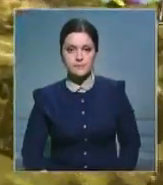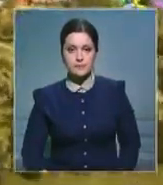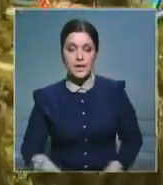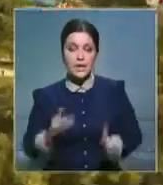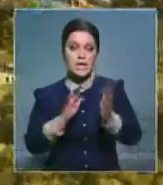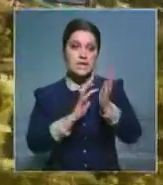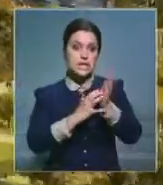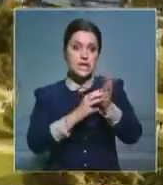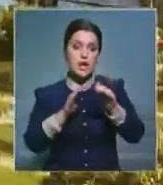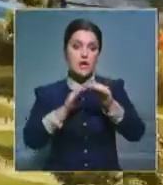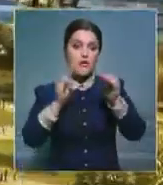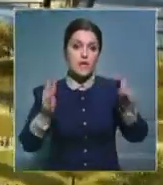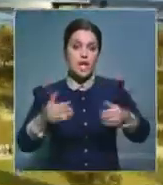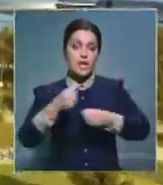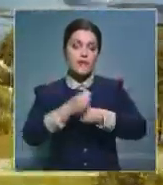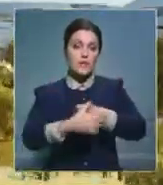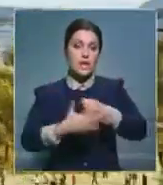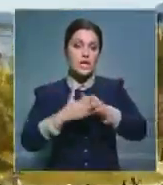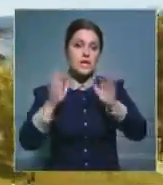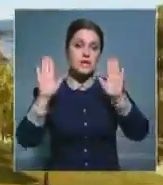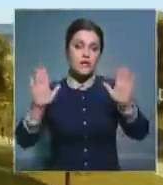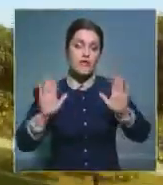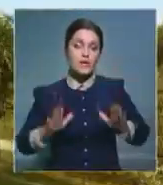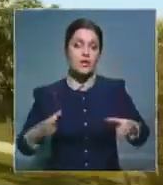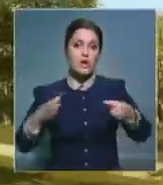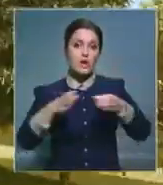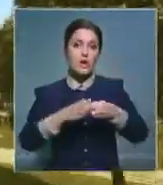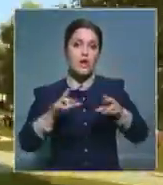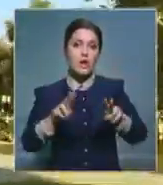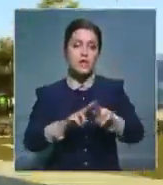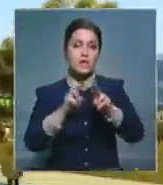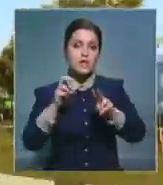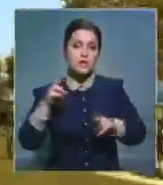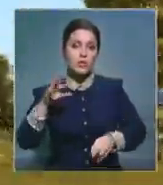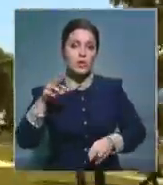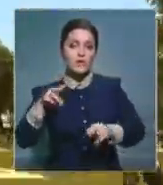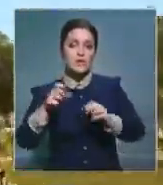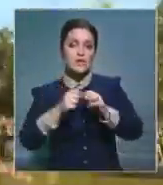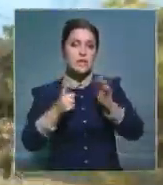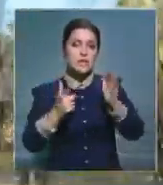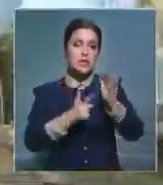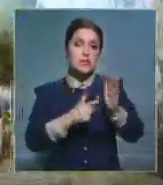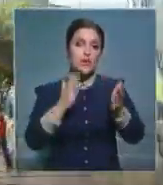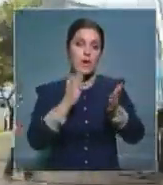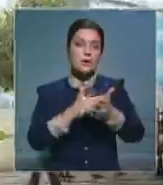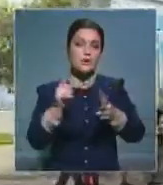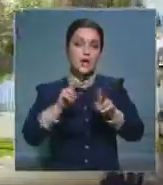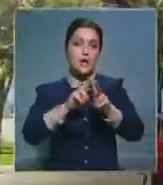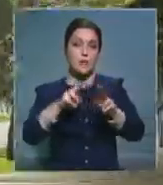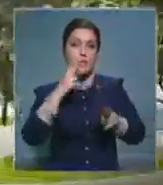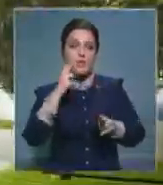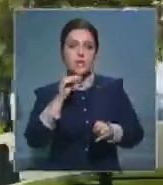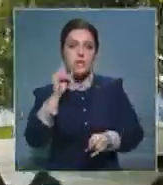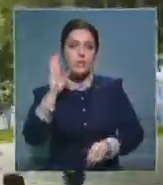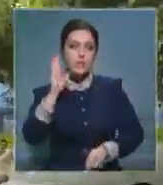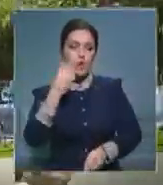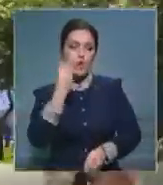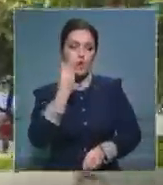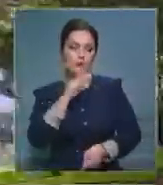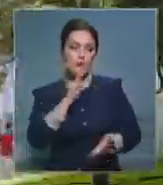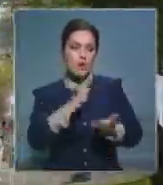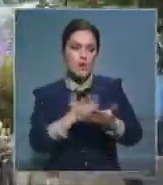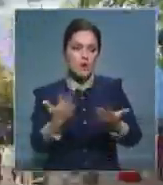Стеклянная сфера в центре выставочного комплекса «Астана-Экспо-2017». Внешний вид, как из будущего, но и содержание не